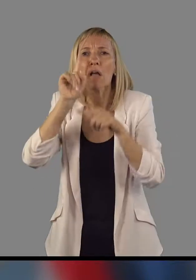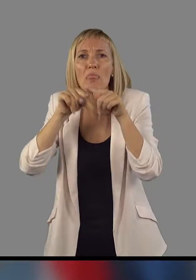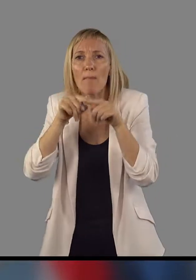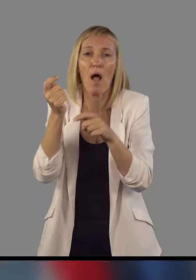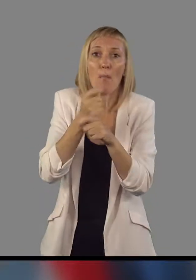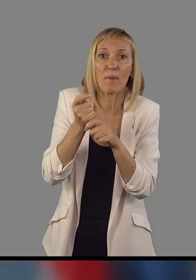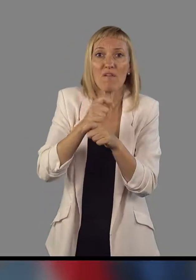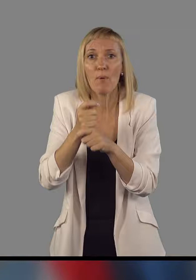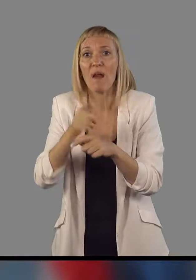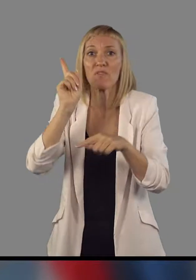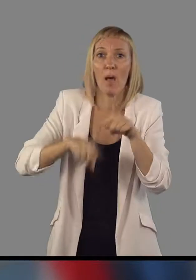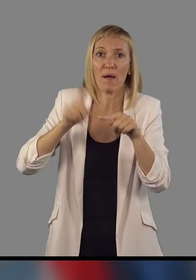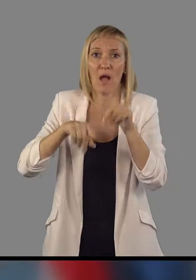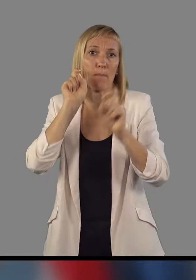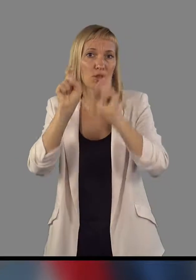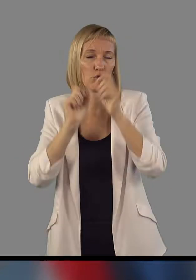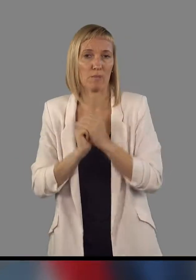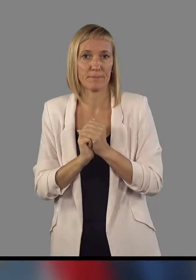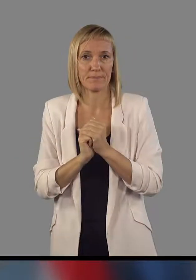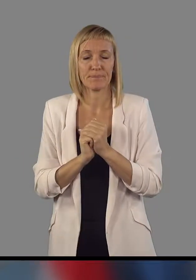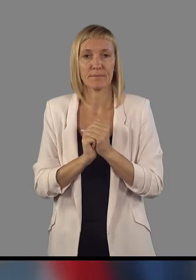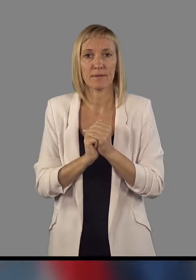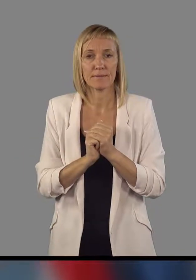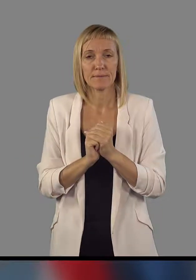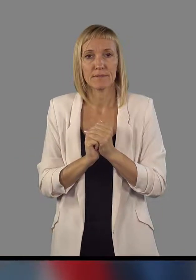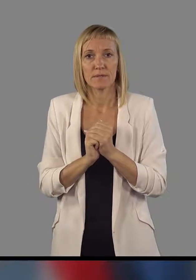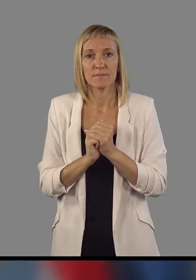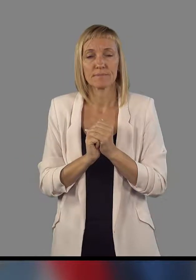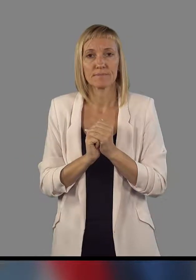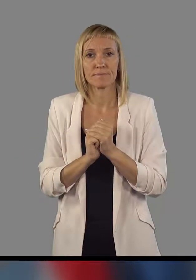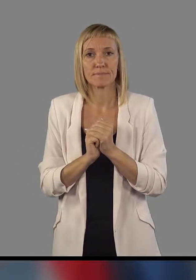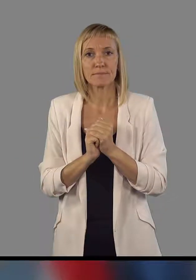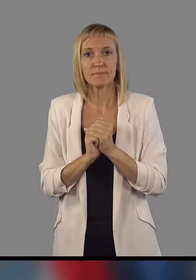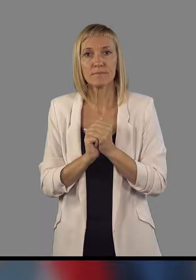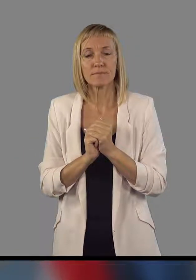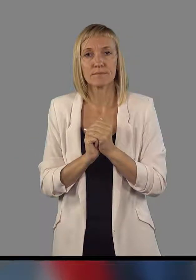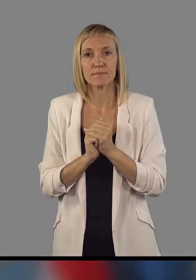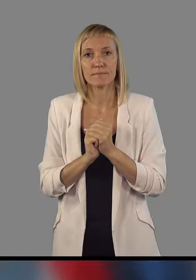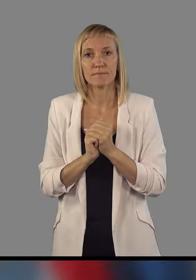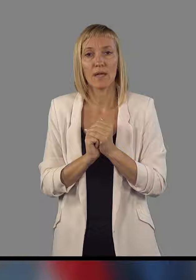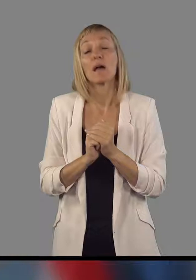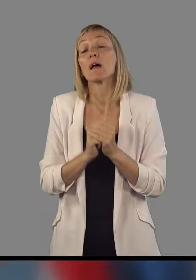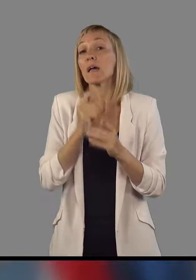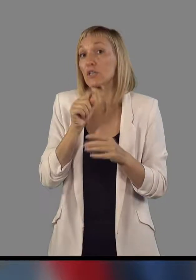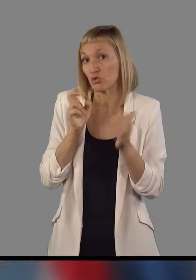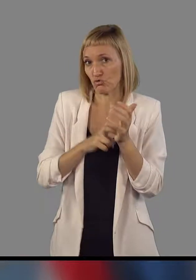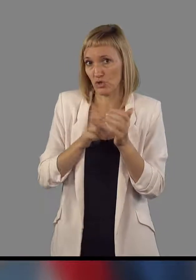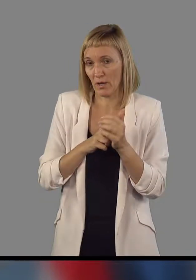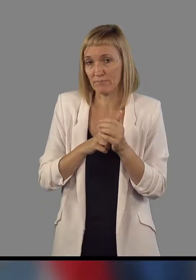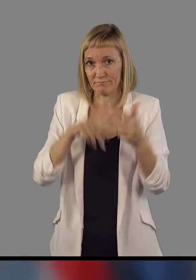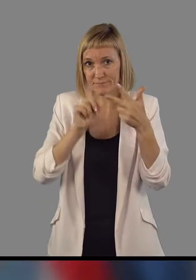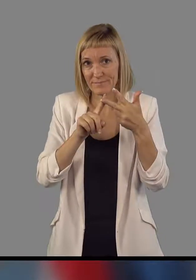črkobralsko. In tisto, kar bi moralo, in tudi smo